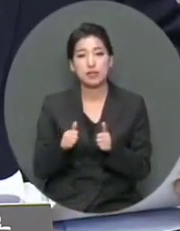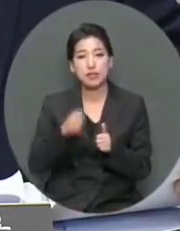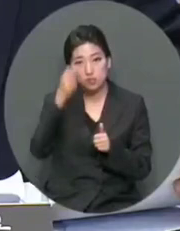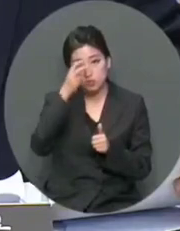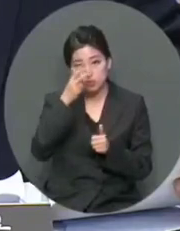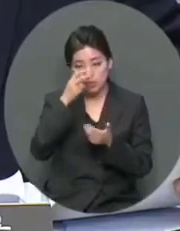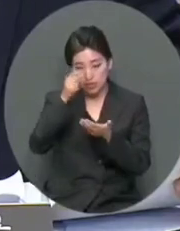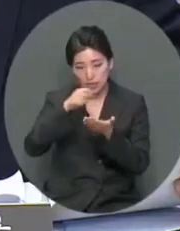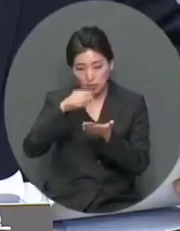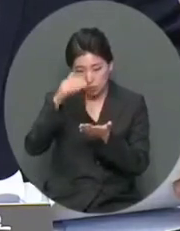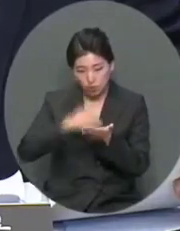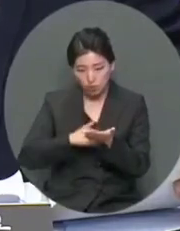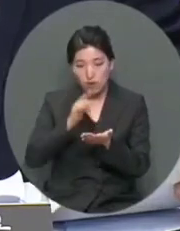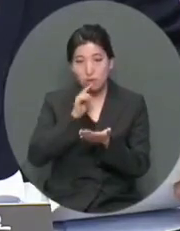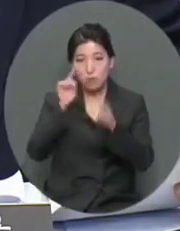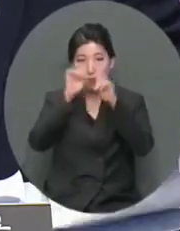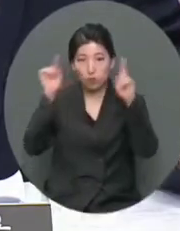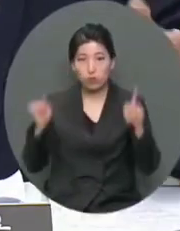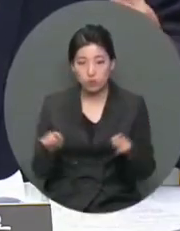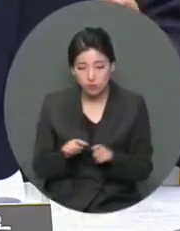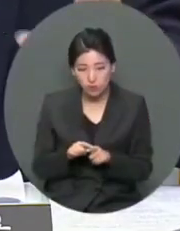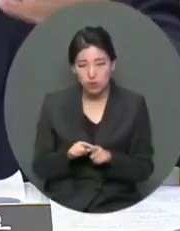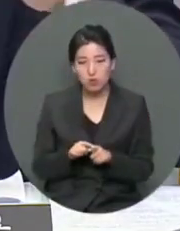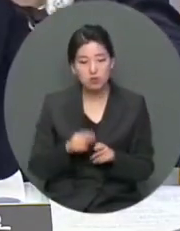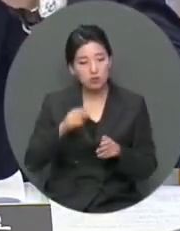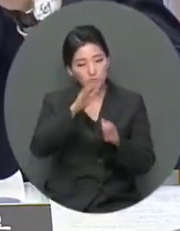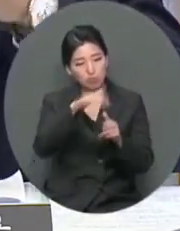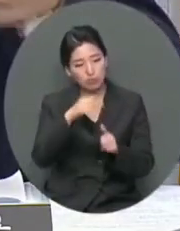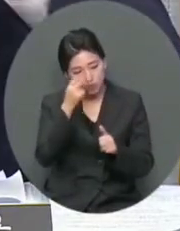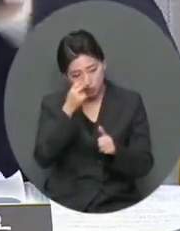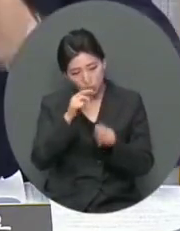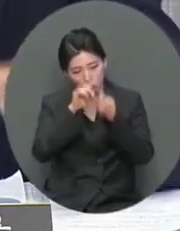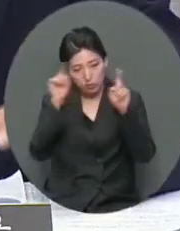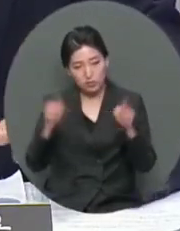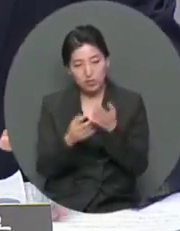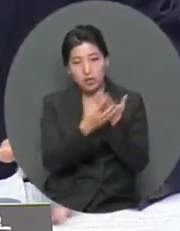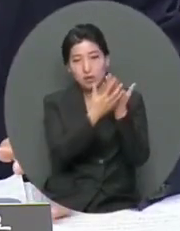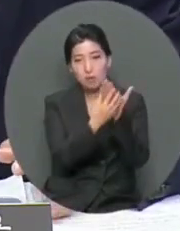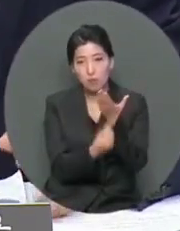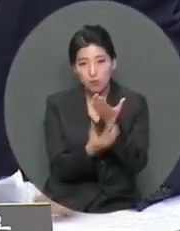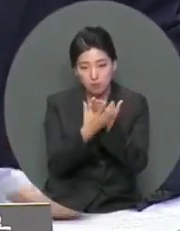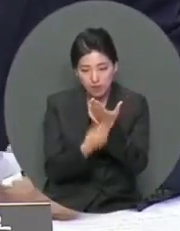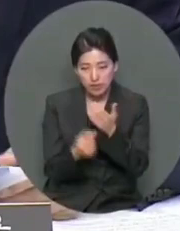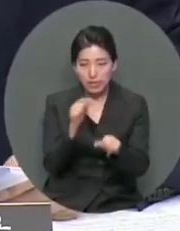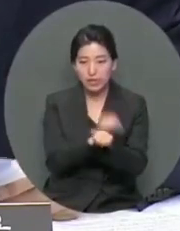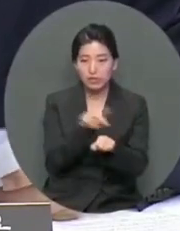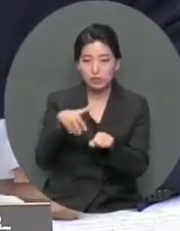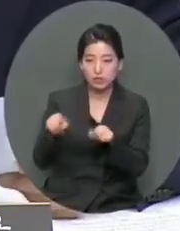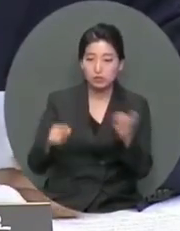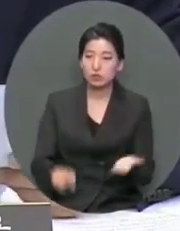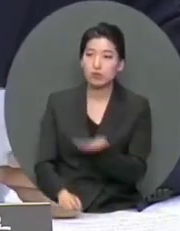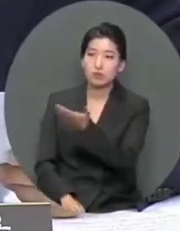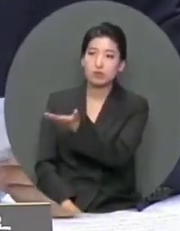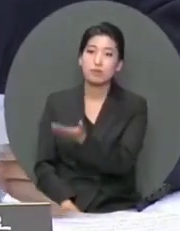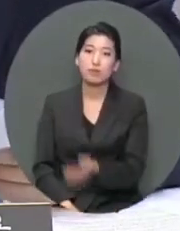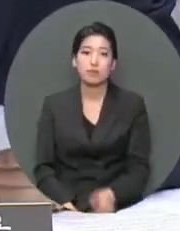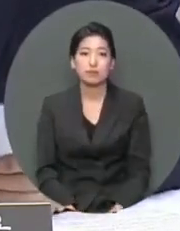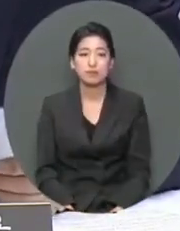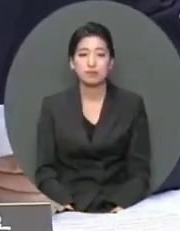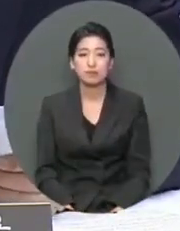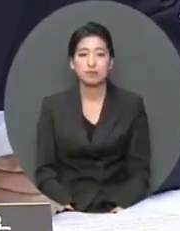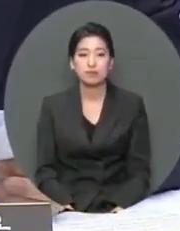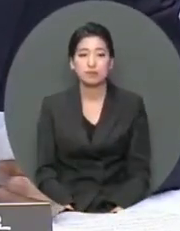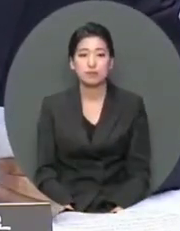있던 수사보고서하고 신문조서 등을 복사를 해서 행정처로 넘긴 거예요. 이에